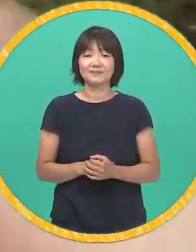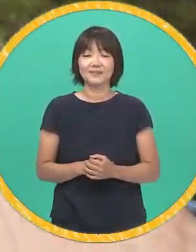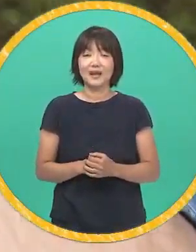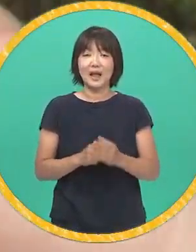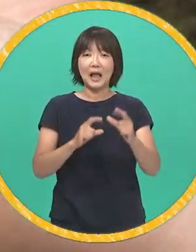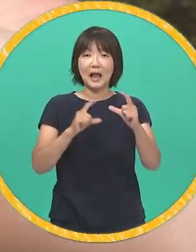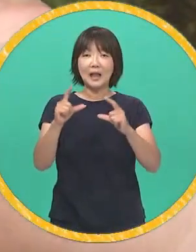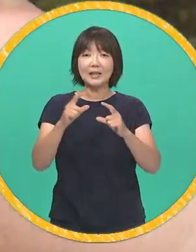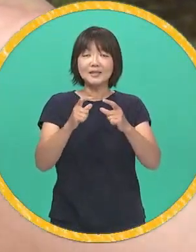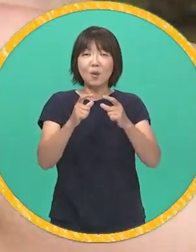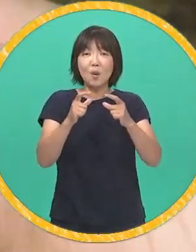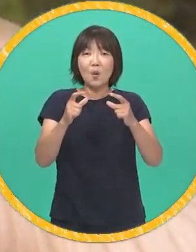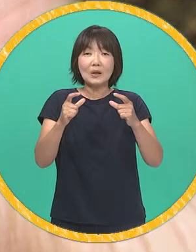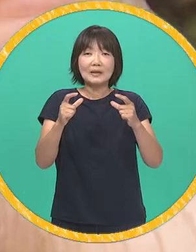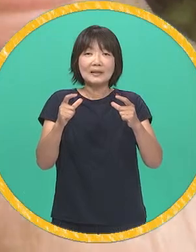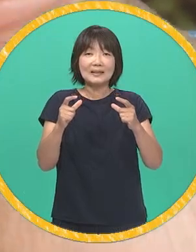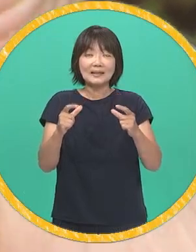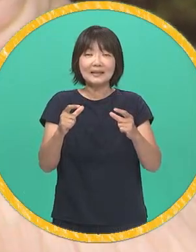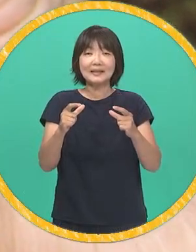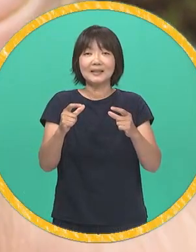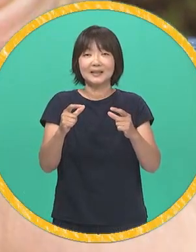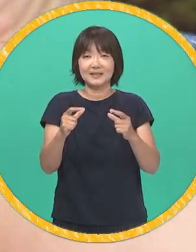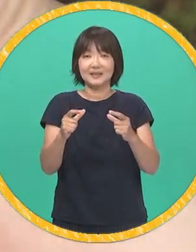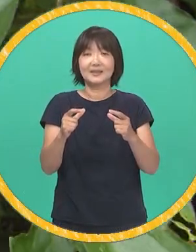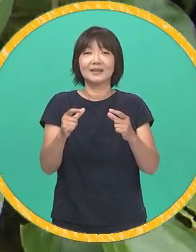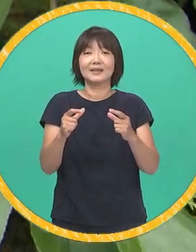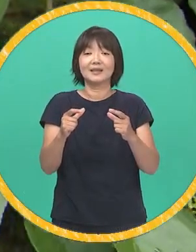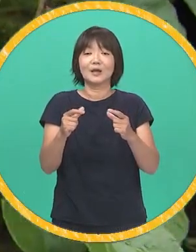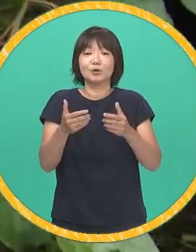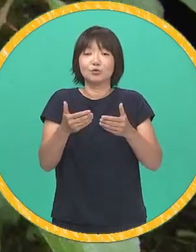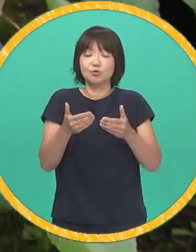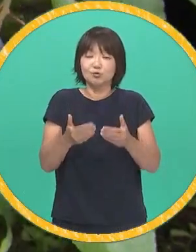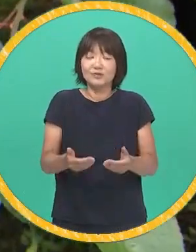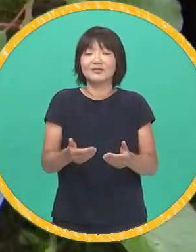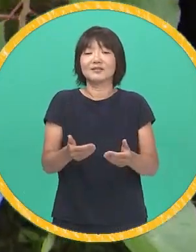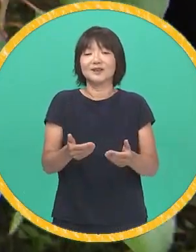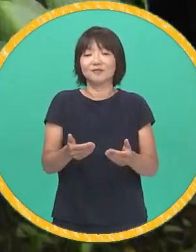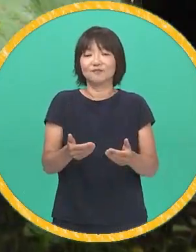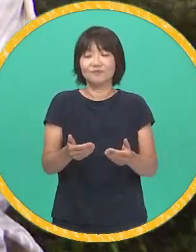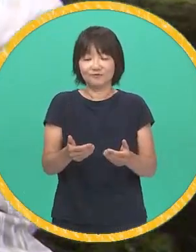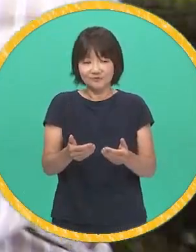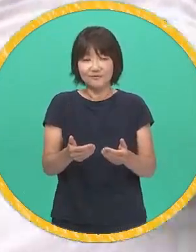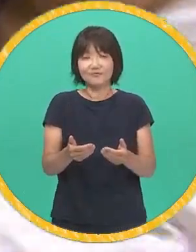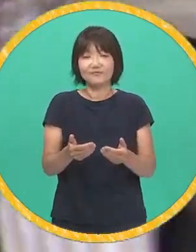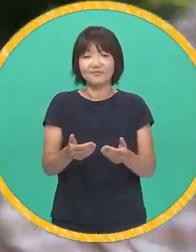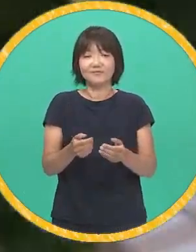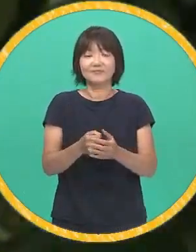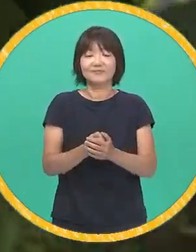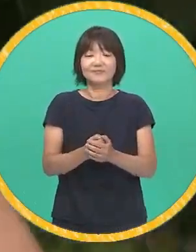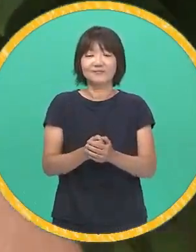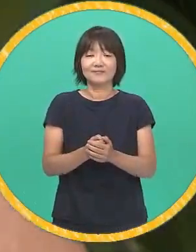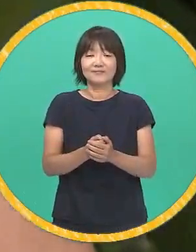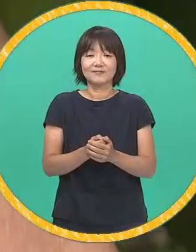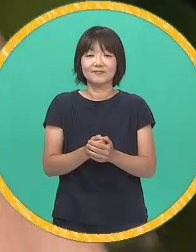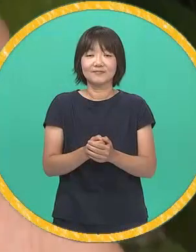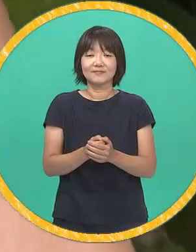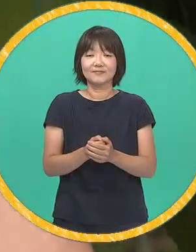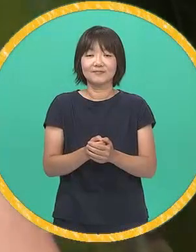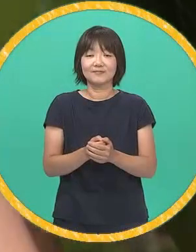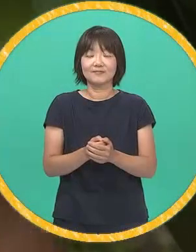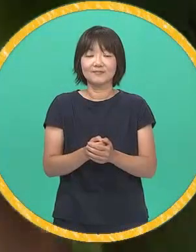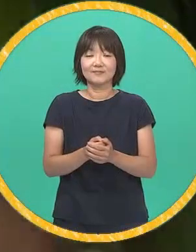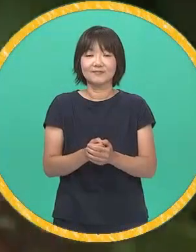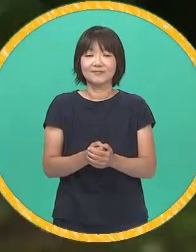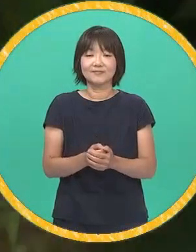おおっaウズチリするよそうですねー上に持ち上げる感じで